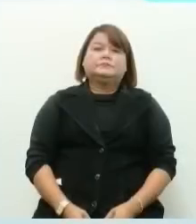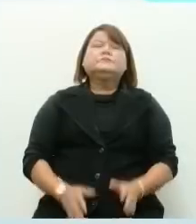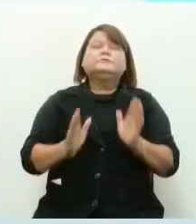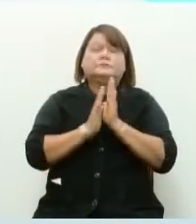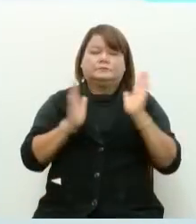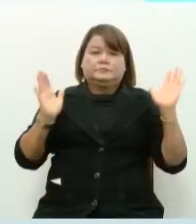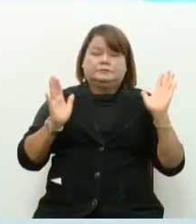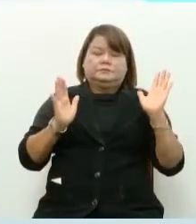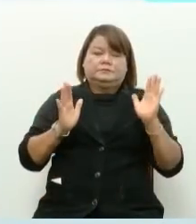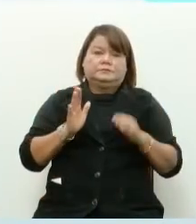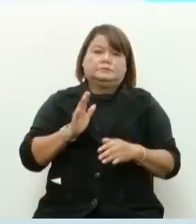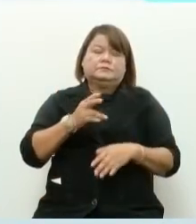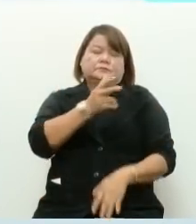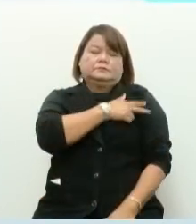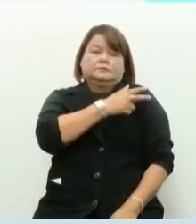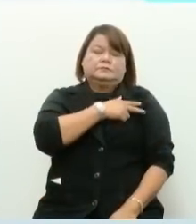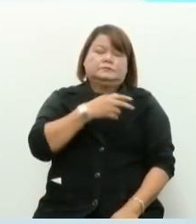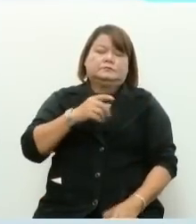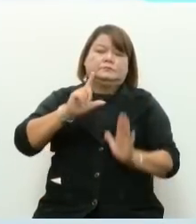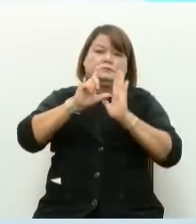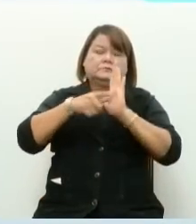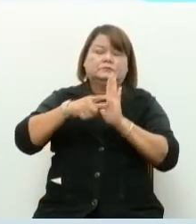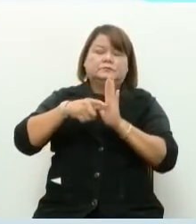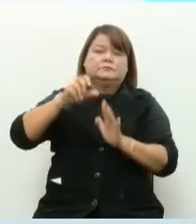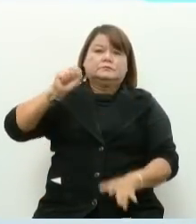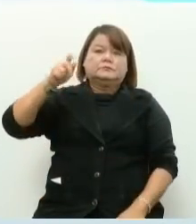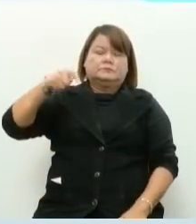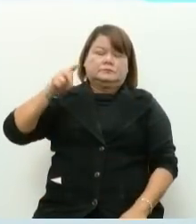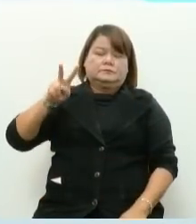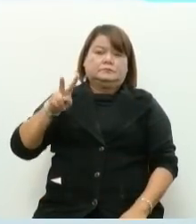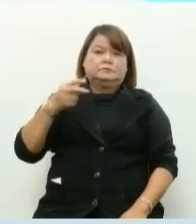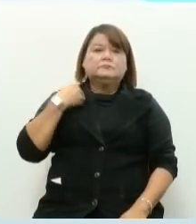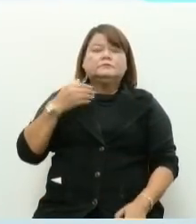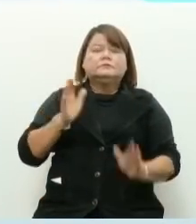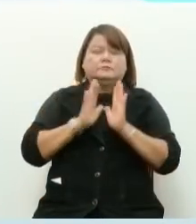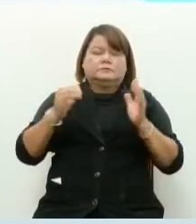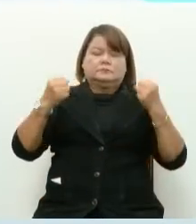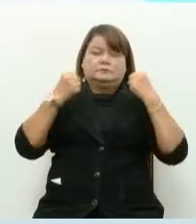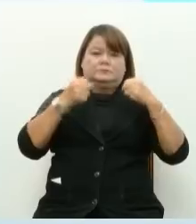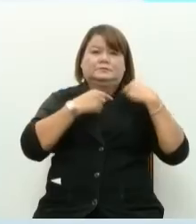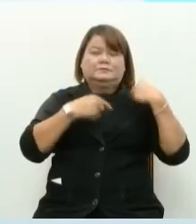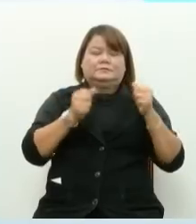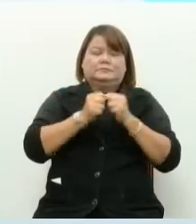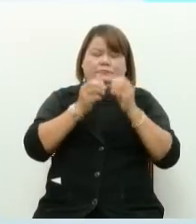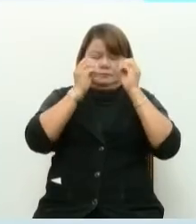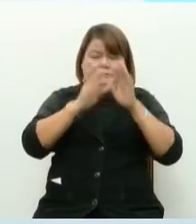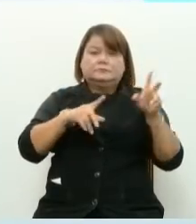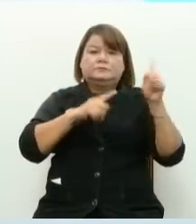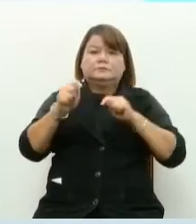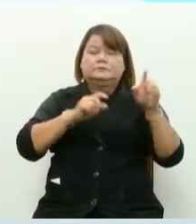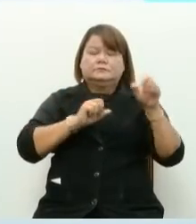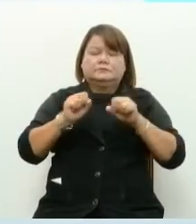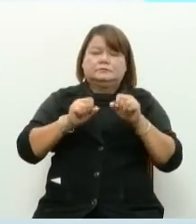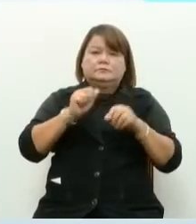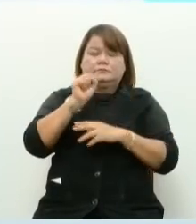ขอขอบคุณท่านดร.พรพินสาเลขาธิการคณะกรรมการการศึกษาขั้นพื้นฐานด้วยนะคะแล้วก็ขอเป็นกำลังใจให้กับคุณครูที่กำลังจะเตรียมสอบในเ